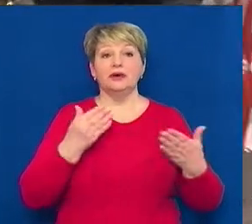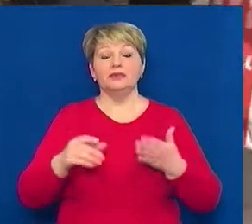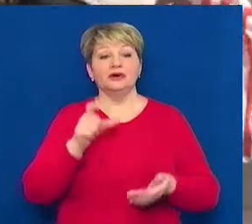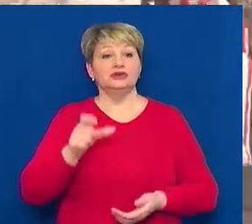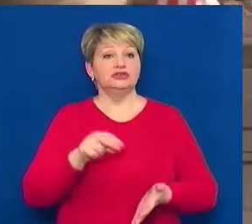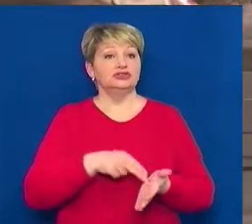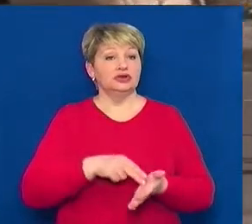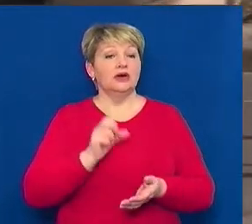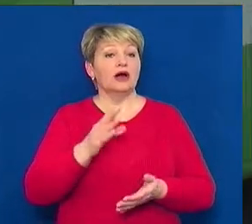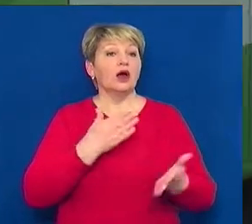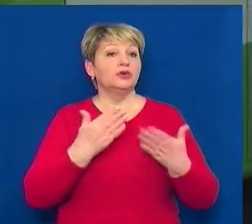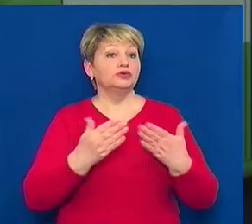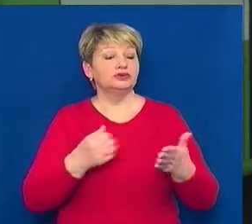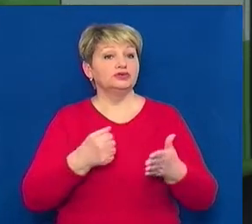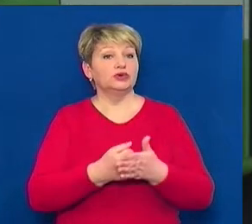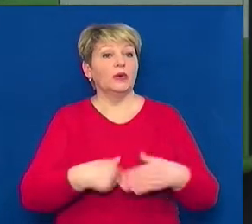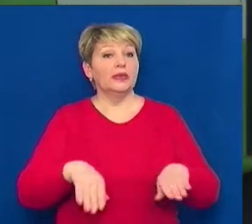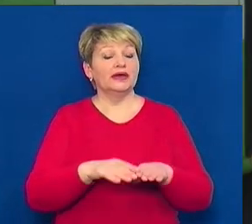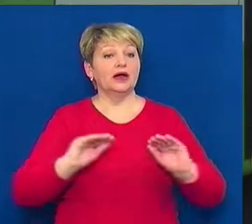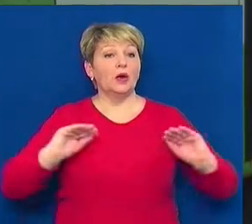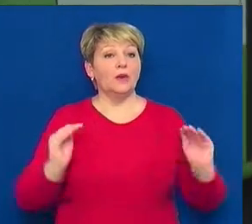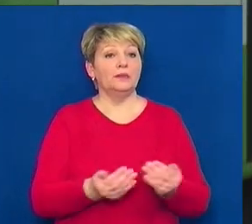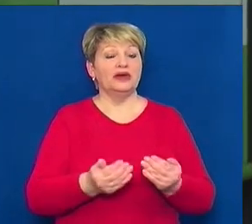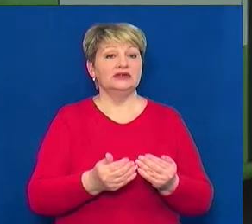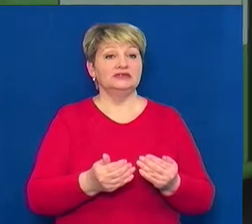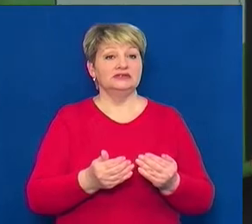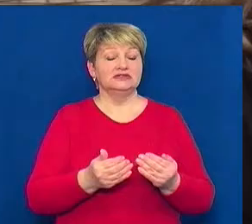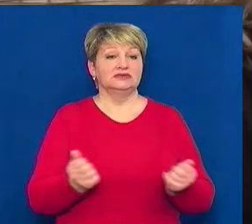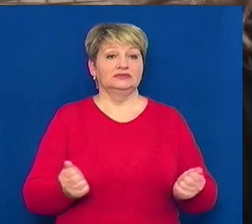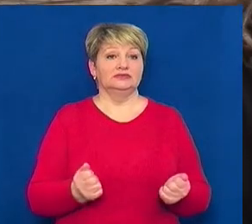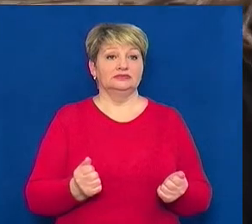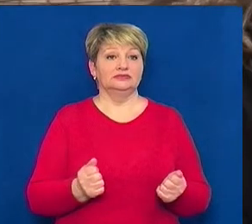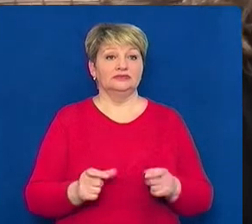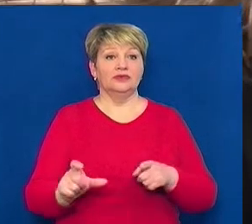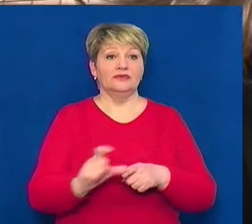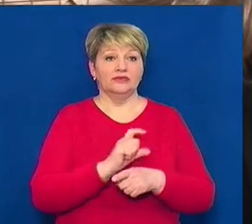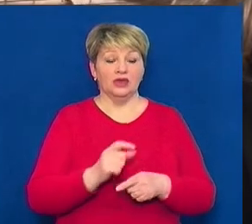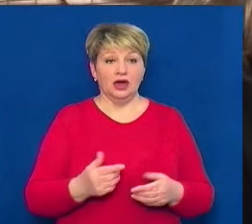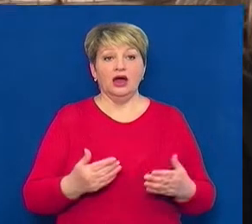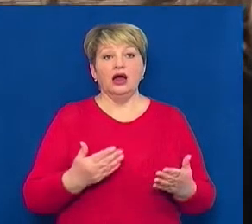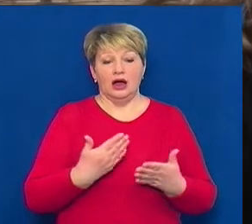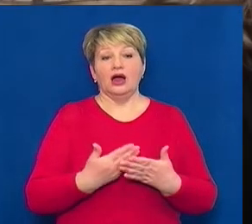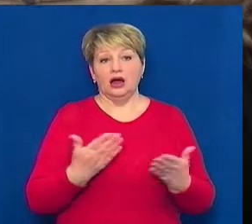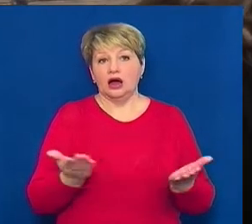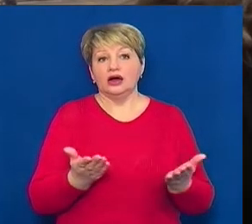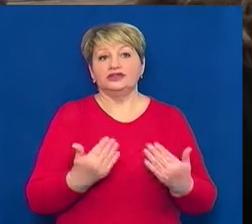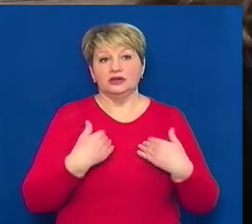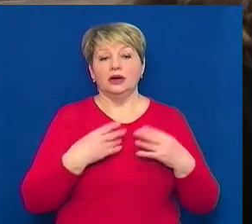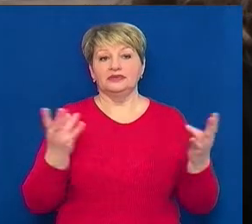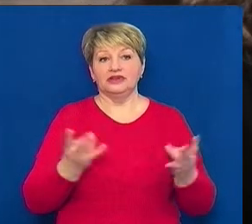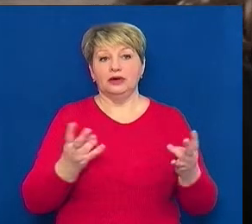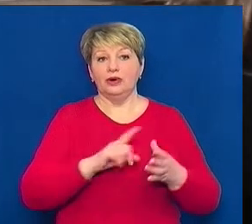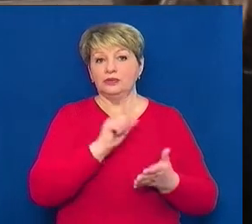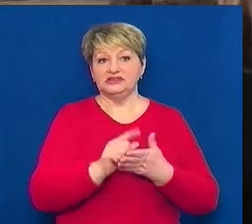вони ставляться до таких обмежувальних заходів. Ось що вони відповіли. Якось нам треба самим оберігатися, і самим, і